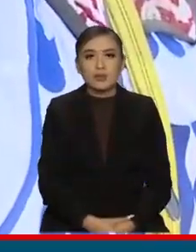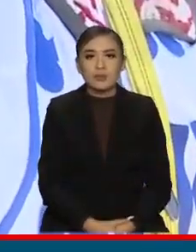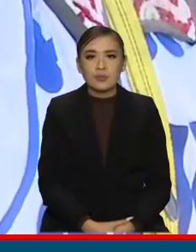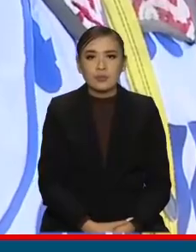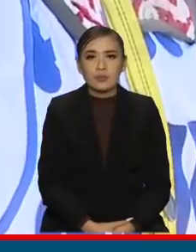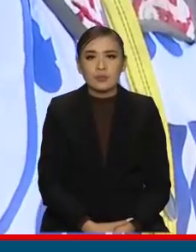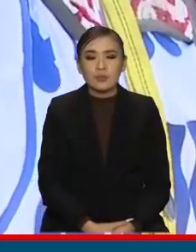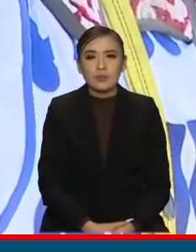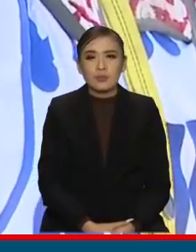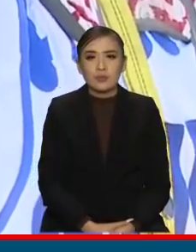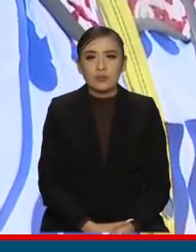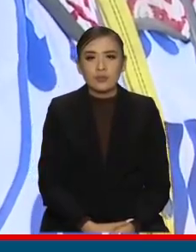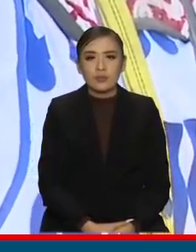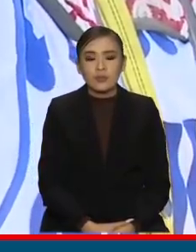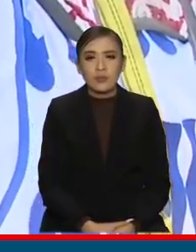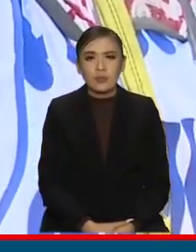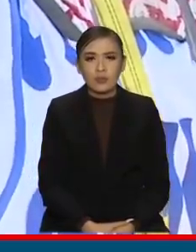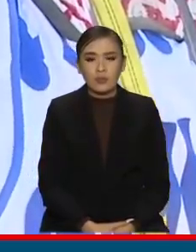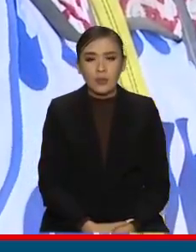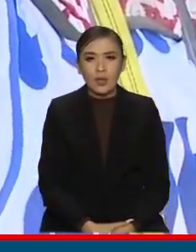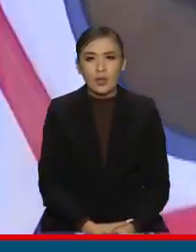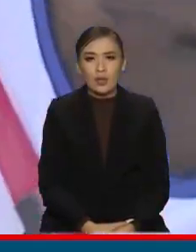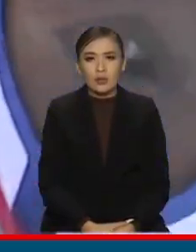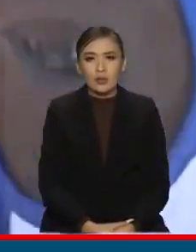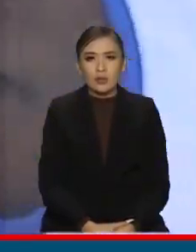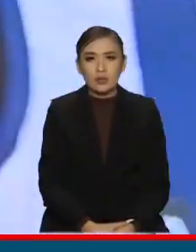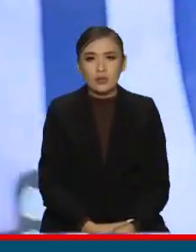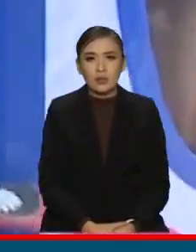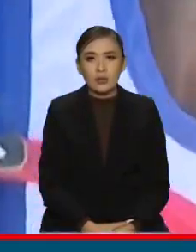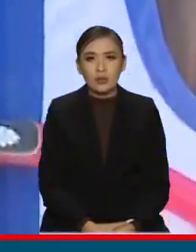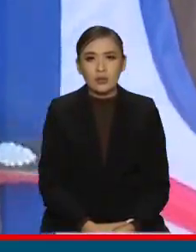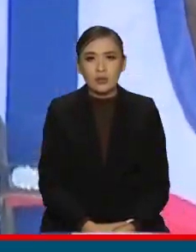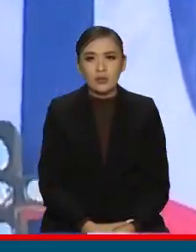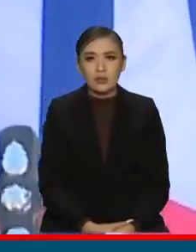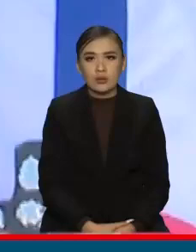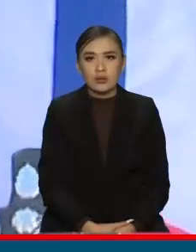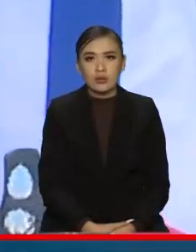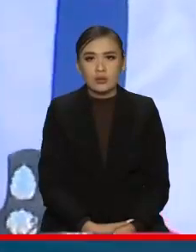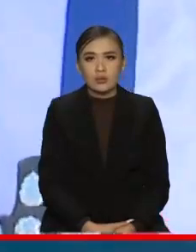деген екінші рет өтуде. Жалпы шабандоздар 12